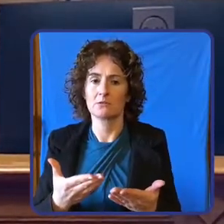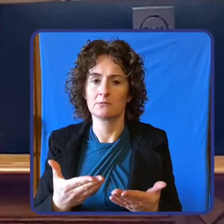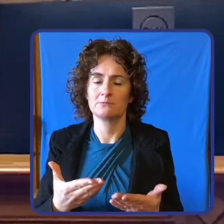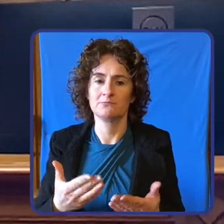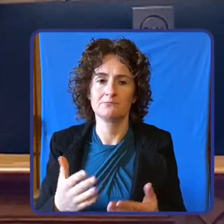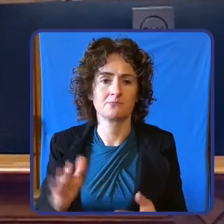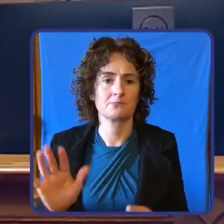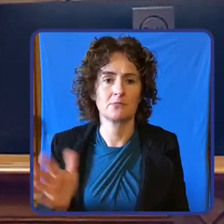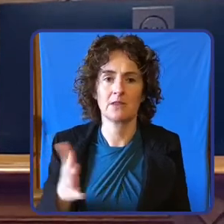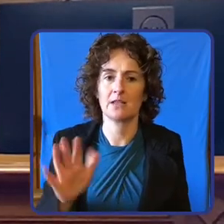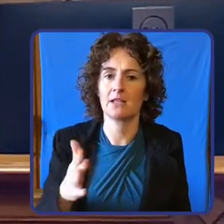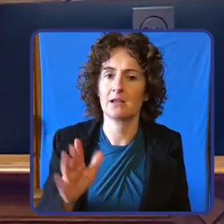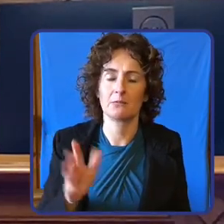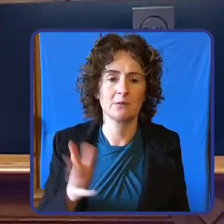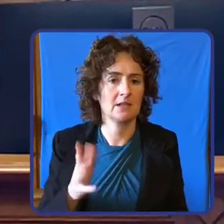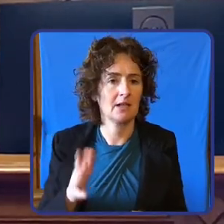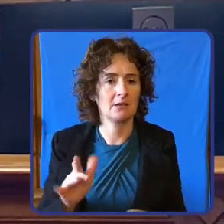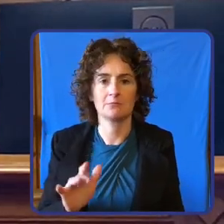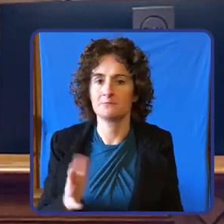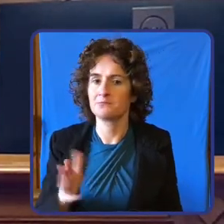De itt nincs korlát. Kati néni,